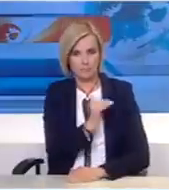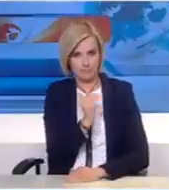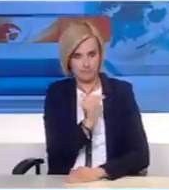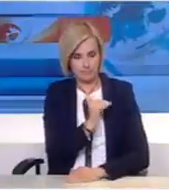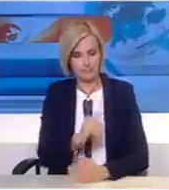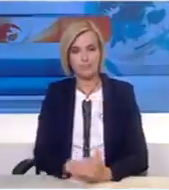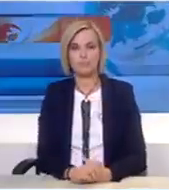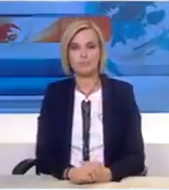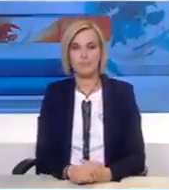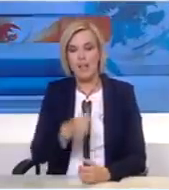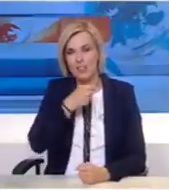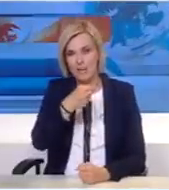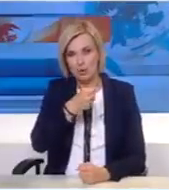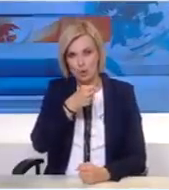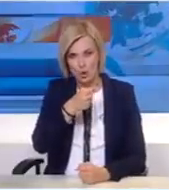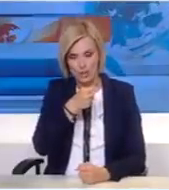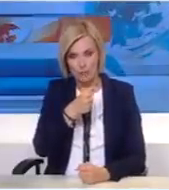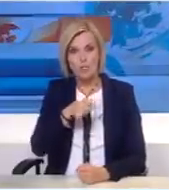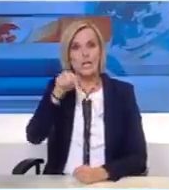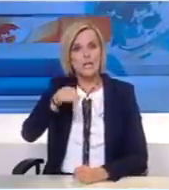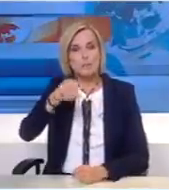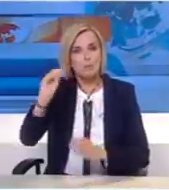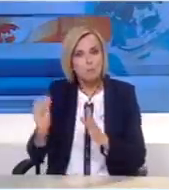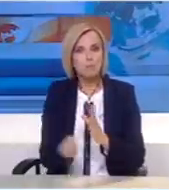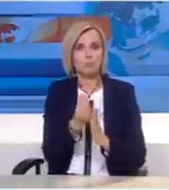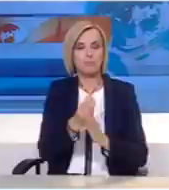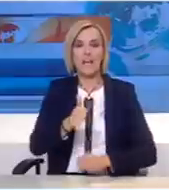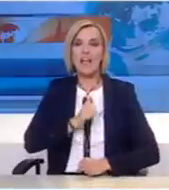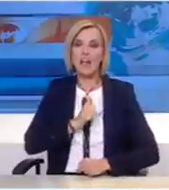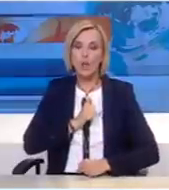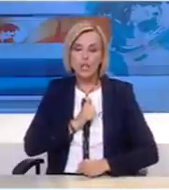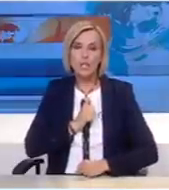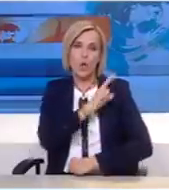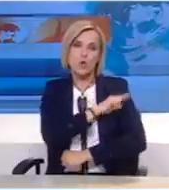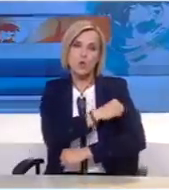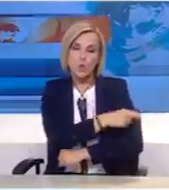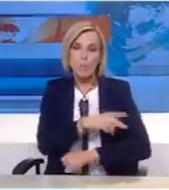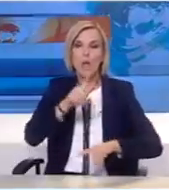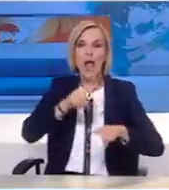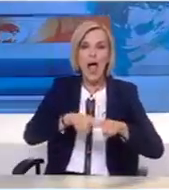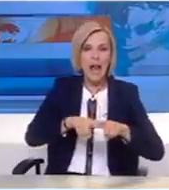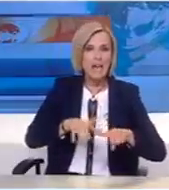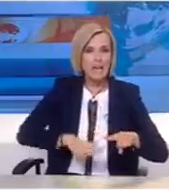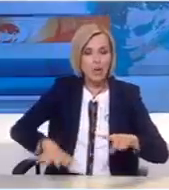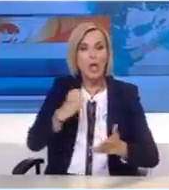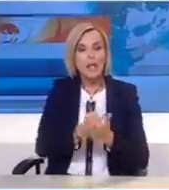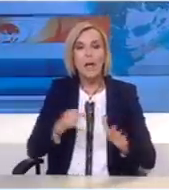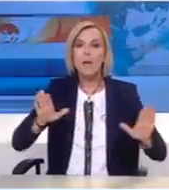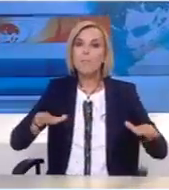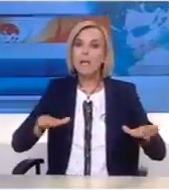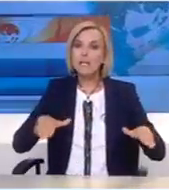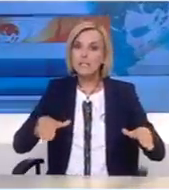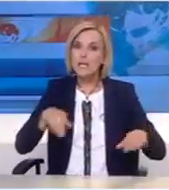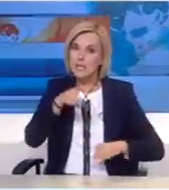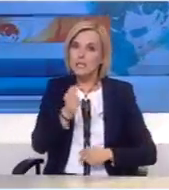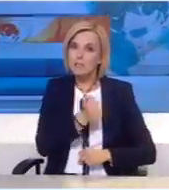Χαρδαλιά, σχετικά με την κλινική στο Περιστέρι και τη δομή στο Ελληνικό, ποιες ενδείξεις σας οδήγησαν στο συμπέρασμα ότι υπήρξε πλημελής